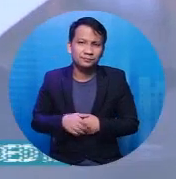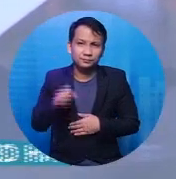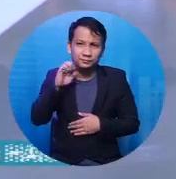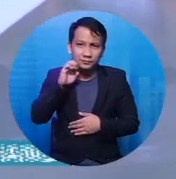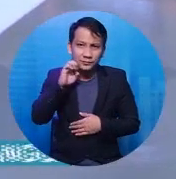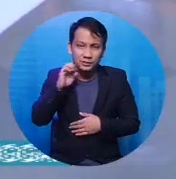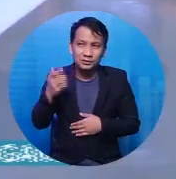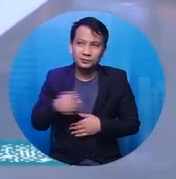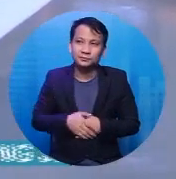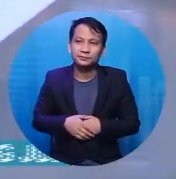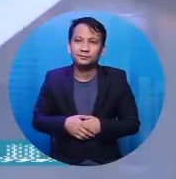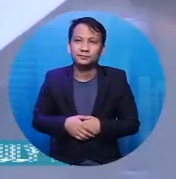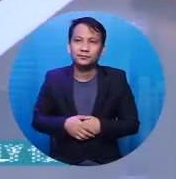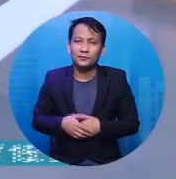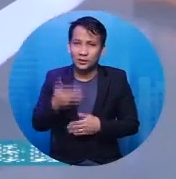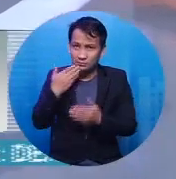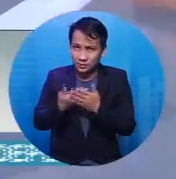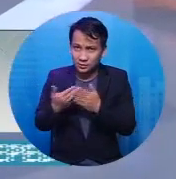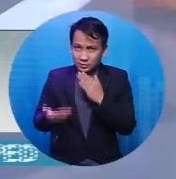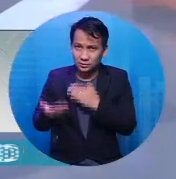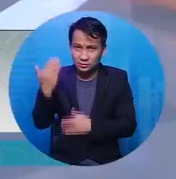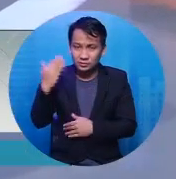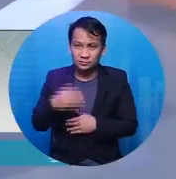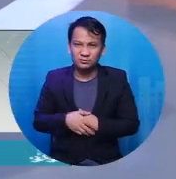magandang umaga po sa inyo.